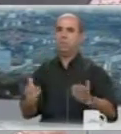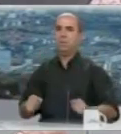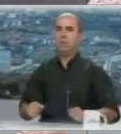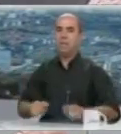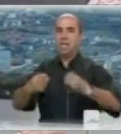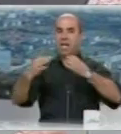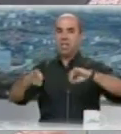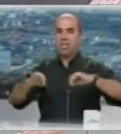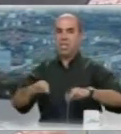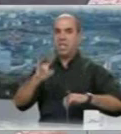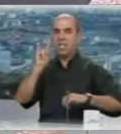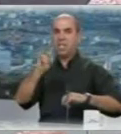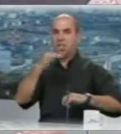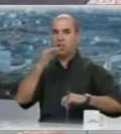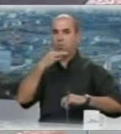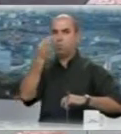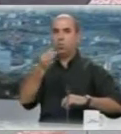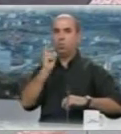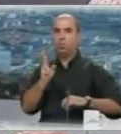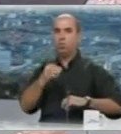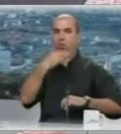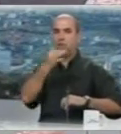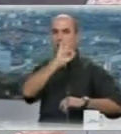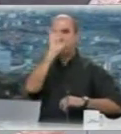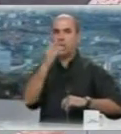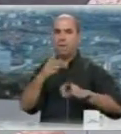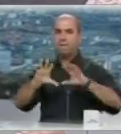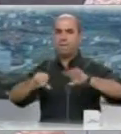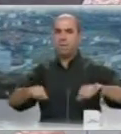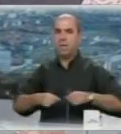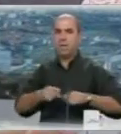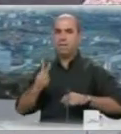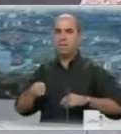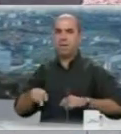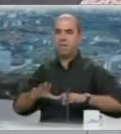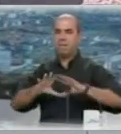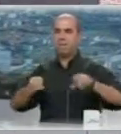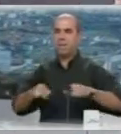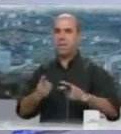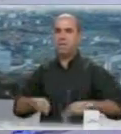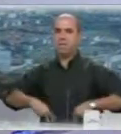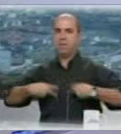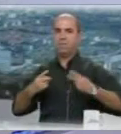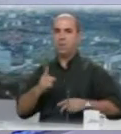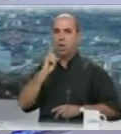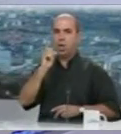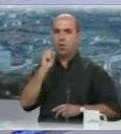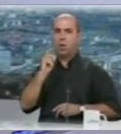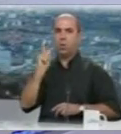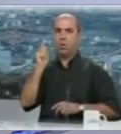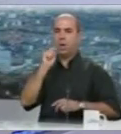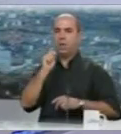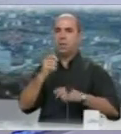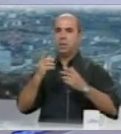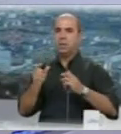10 هكتارات للعائلة الواحدة على حساب السكان الأصليين. إذن دوودة هي بصفة